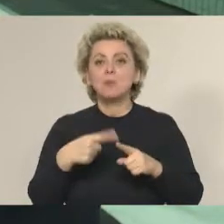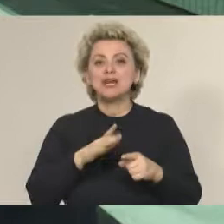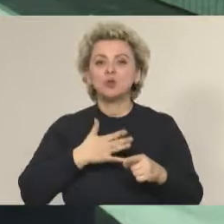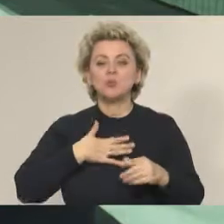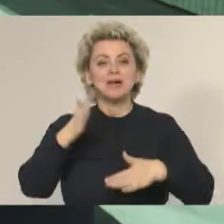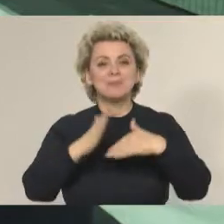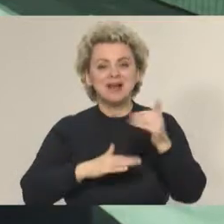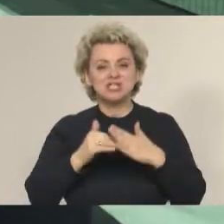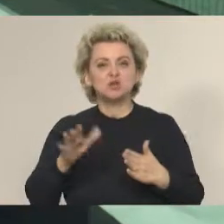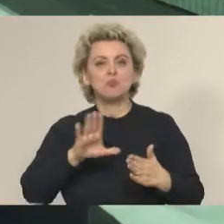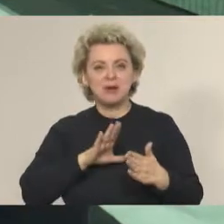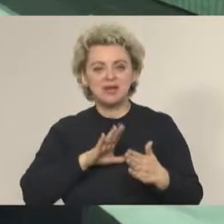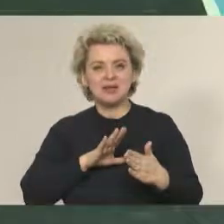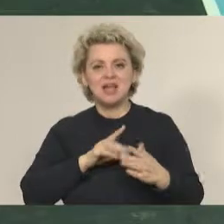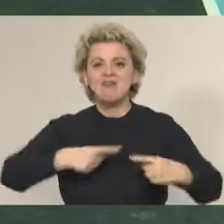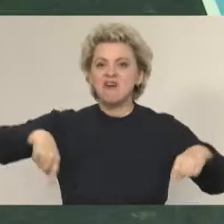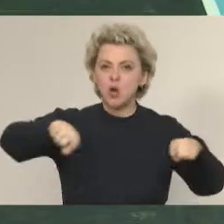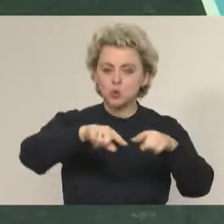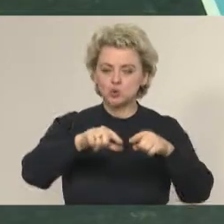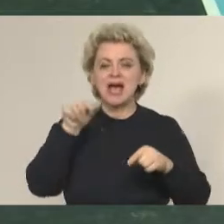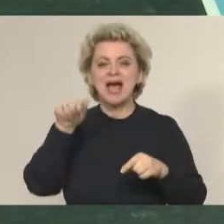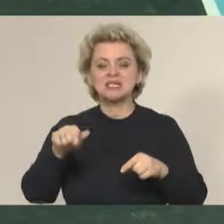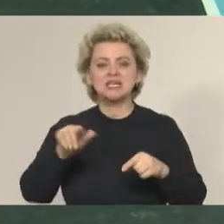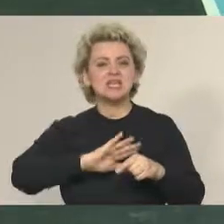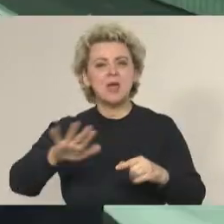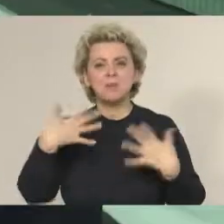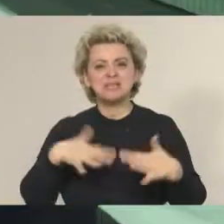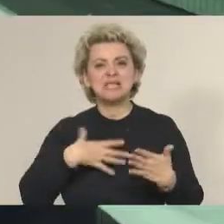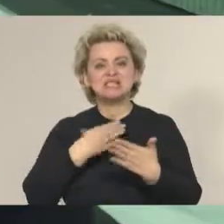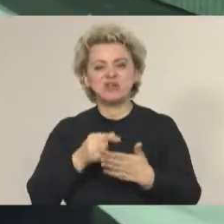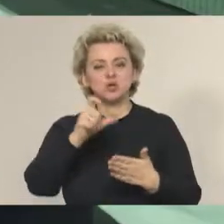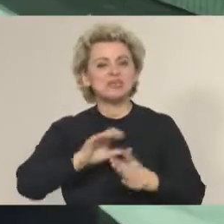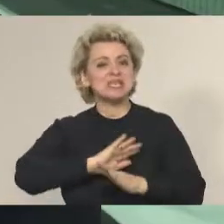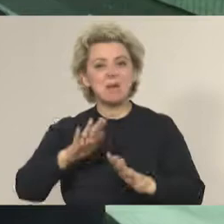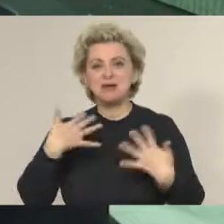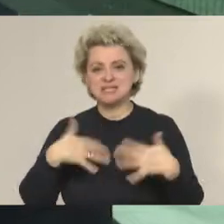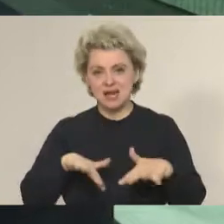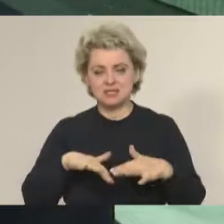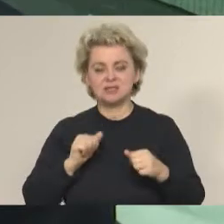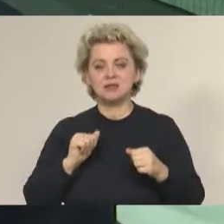мы практически были в окружении. Не потерять своих людей, не потерять.